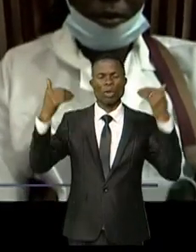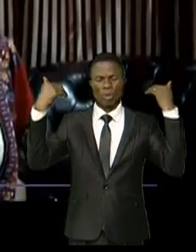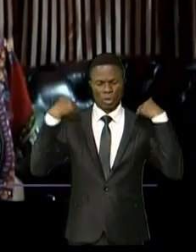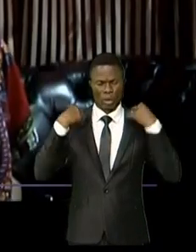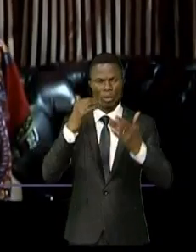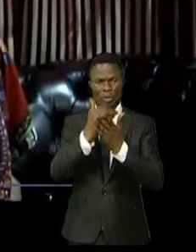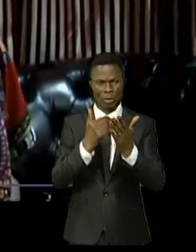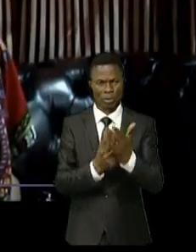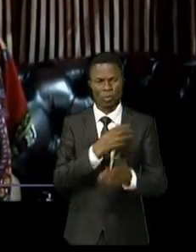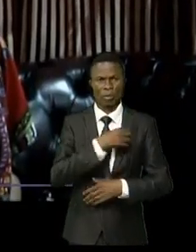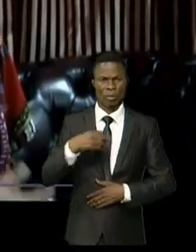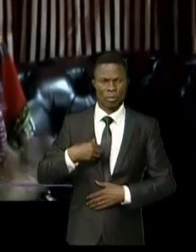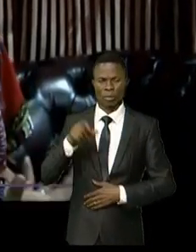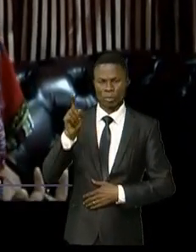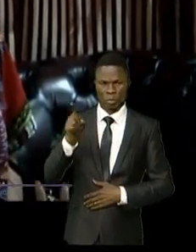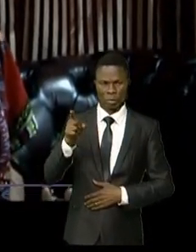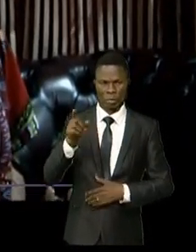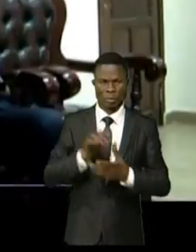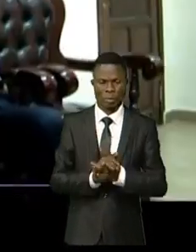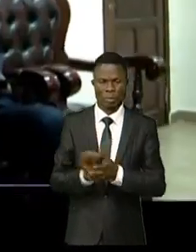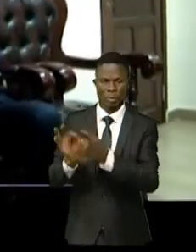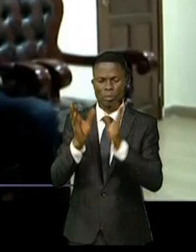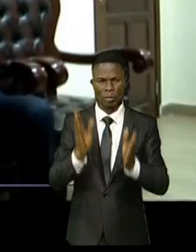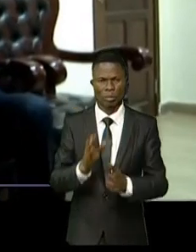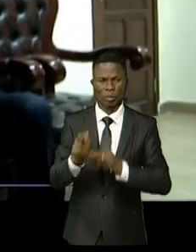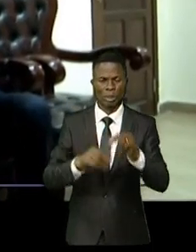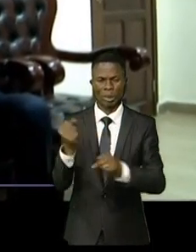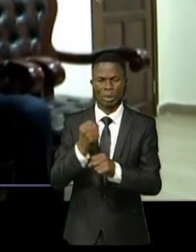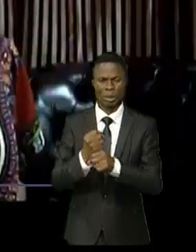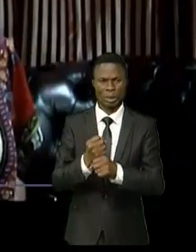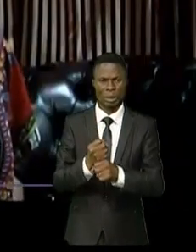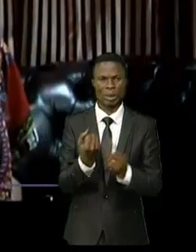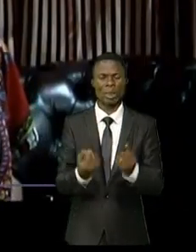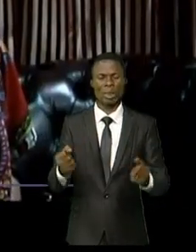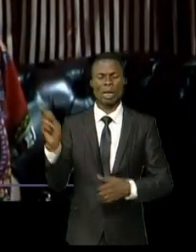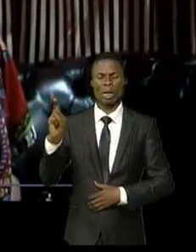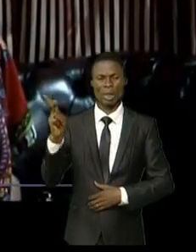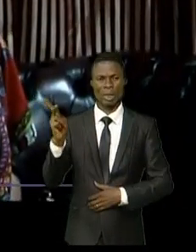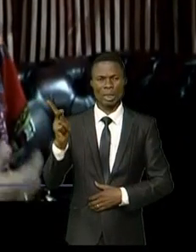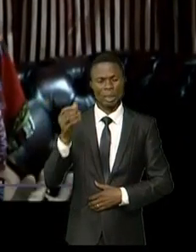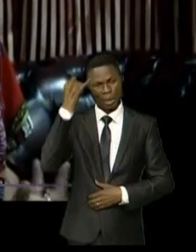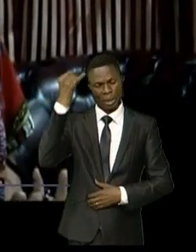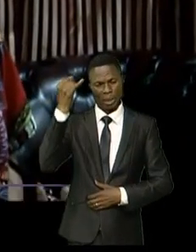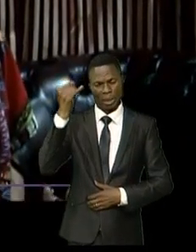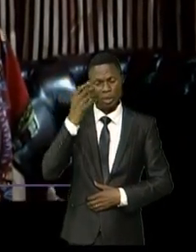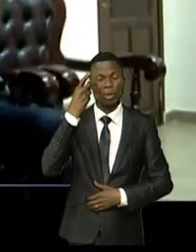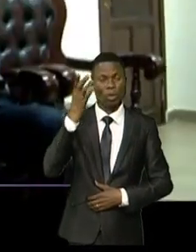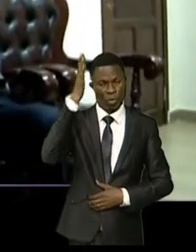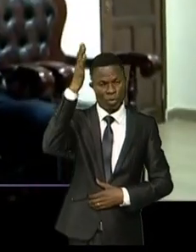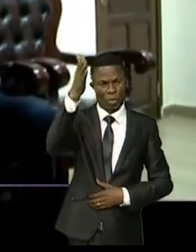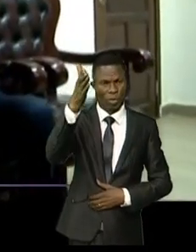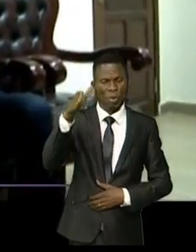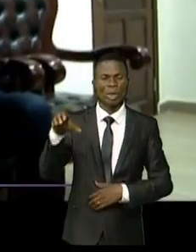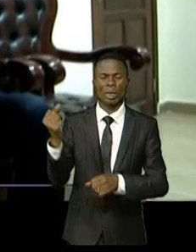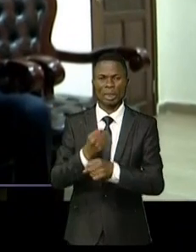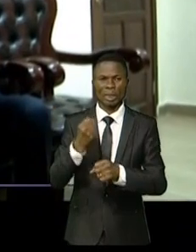ci-après. Madame Fadia Rassiferena, coordonnatrice terrain d'action contre la faim ACF Kasaï, dans le cadre des perspectives d'avenir des